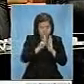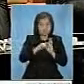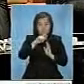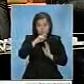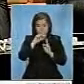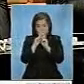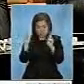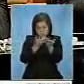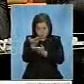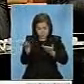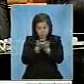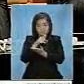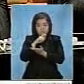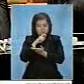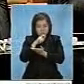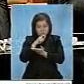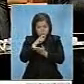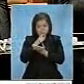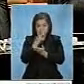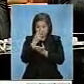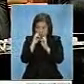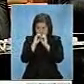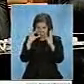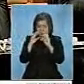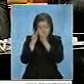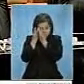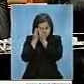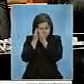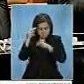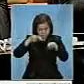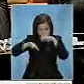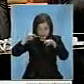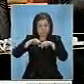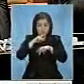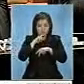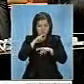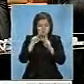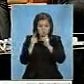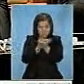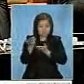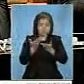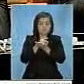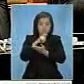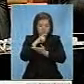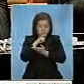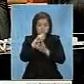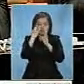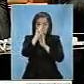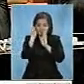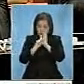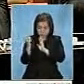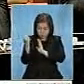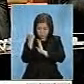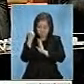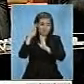มาธิการวิสามัญเนี่ยท่านจะเห็นถึงความรัดกุมของกฎหมายฉบับนั้นซึ่งผมเองได้เรียนว่าตัวกฎหมายนั้นมีความรัดกุมเพิ่มขั้นตอน